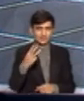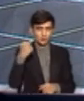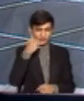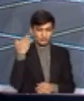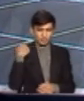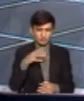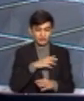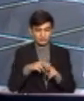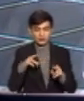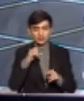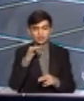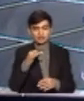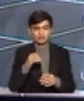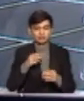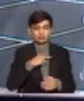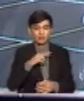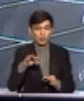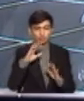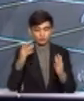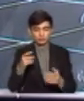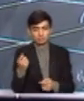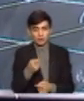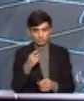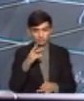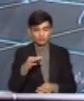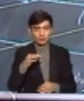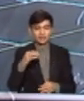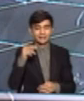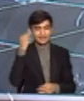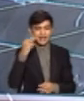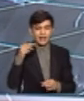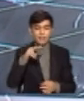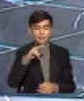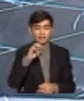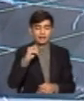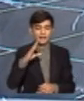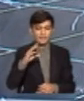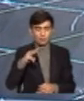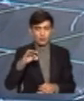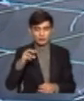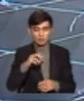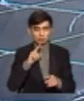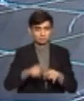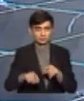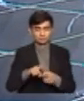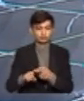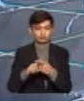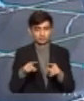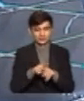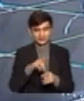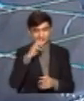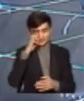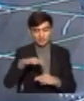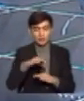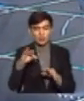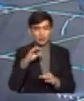Но смертельных случаев пока в разы меньше. Штамм так называемой китайской пневмонии быстро распространяется по этой стране, но еще быстрее